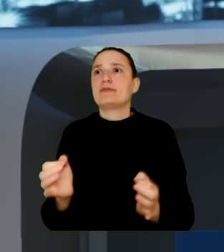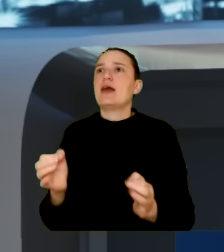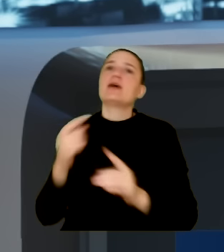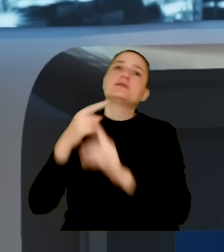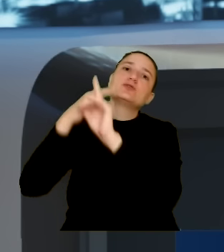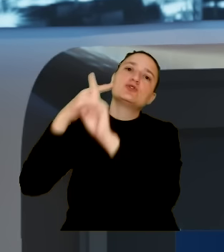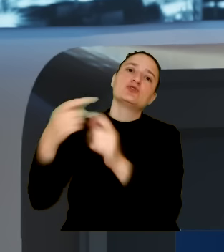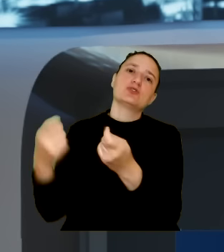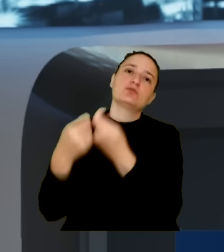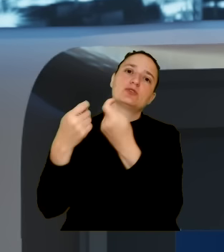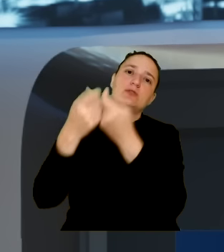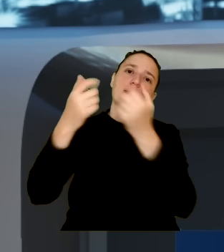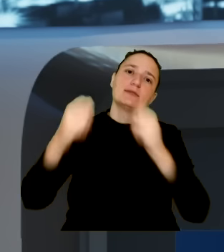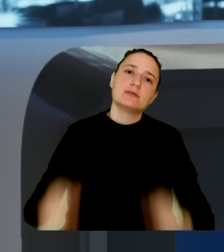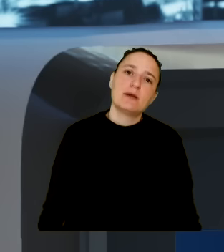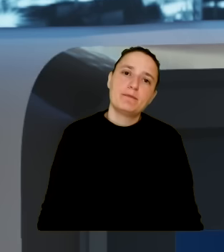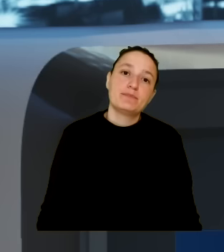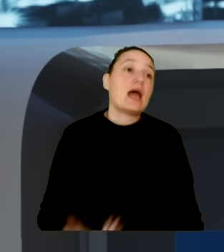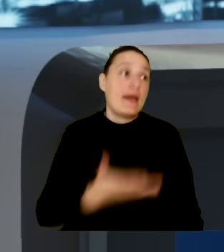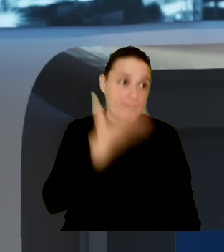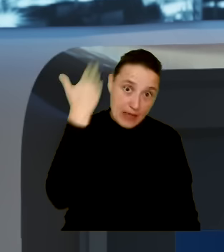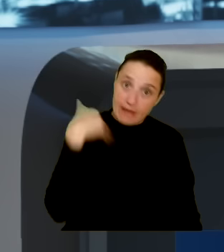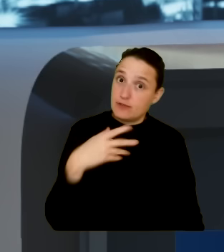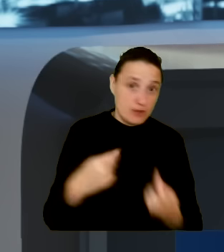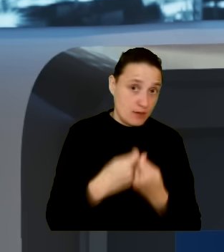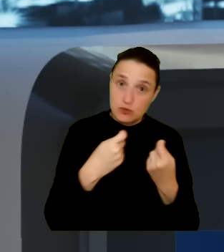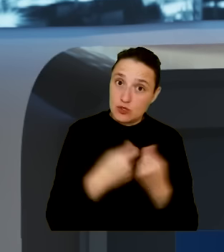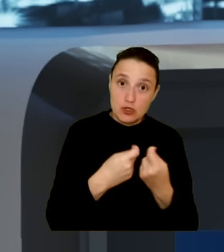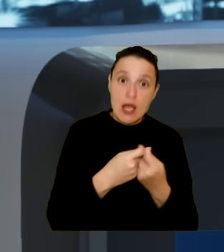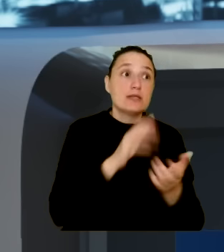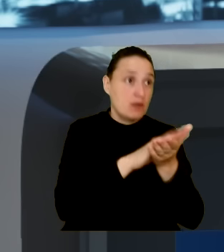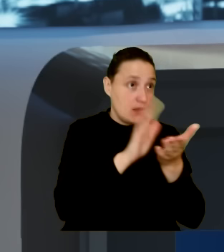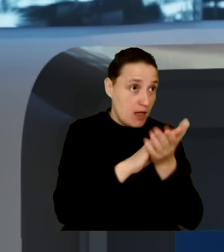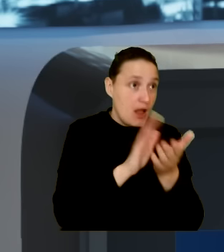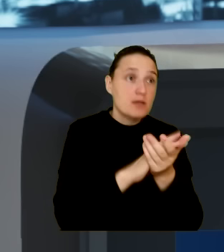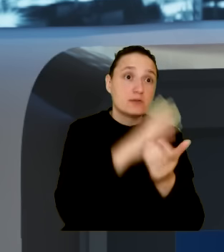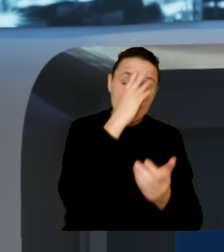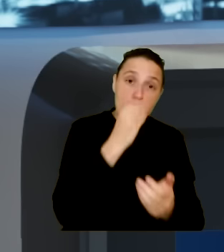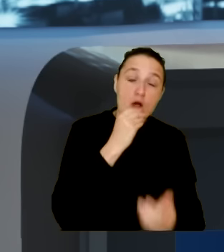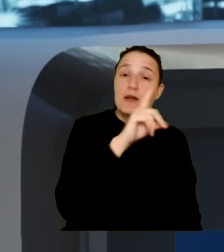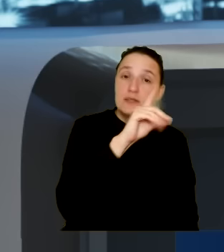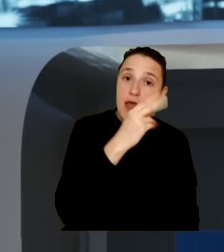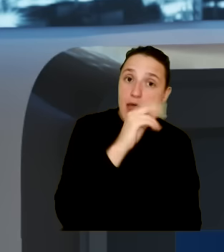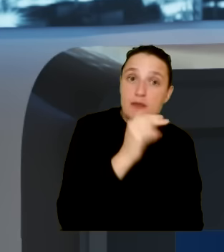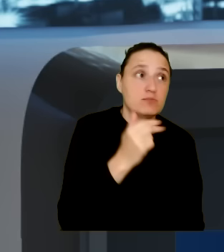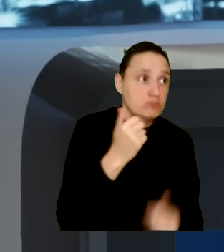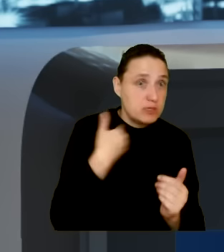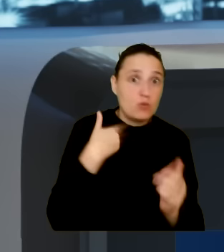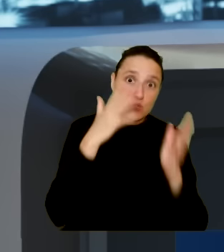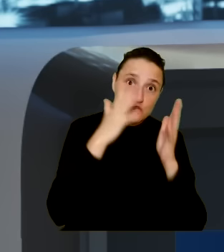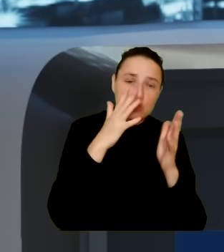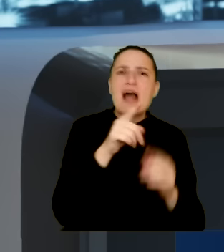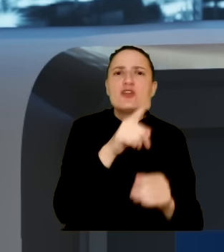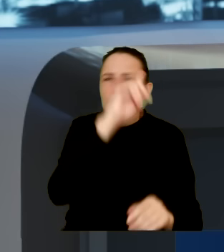krzyż. A kiedyś im nie przeszkadzało to i klaskali i wielbili tych ludobójców.